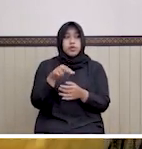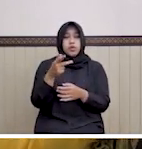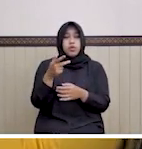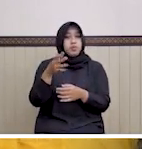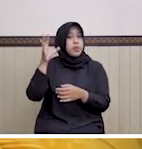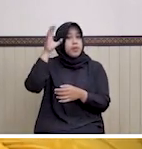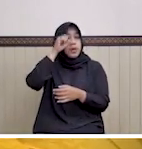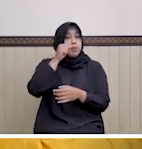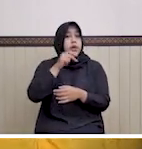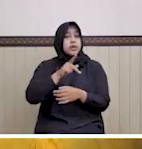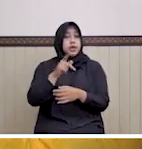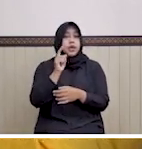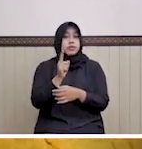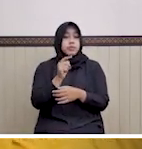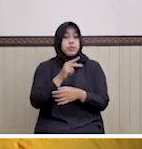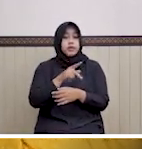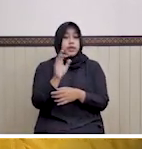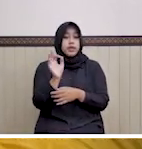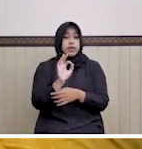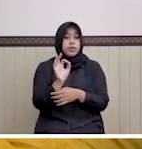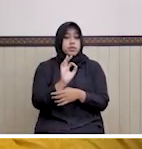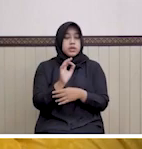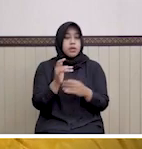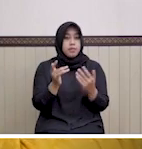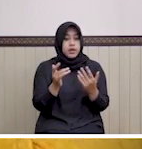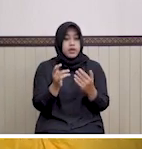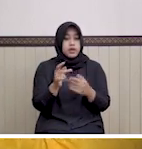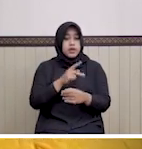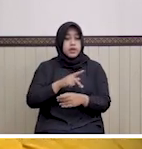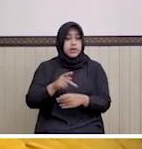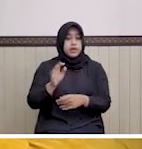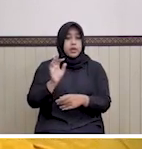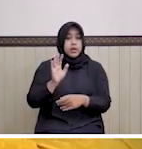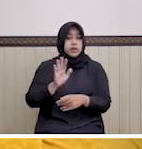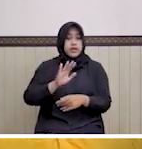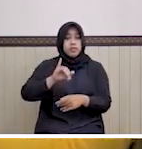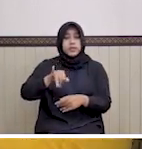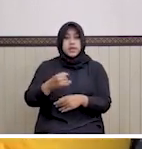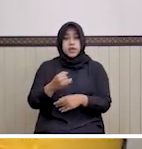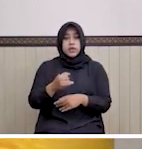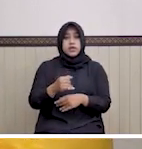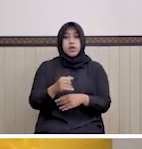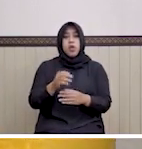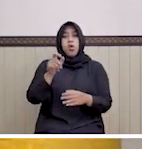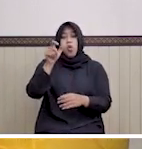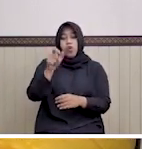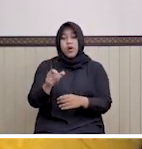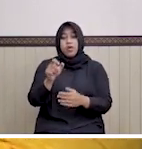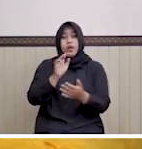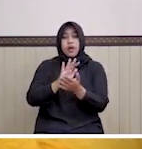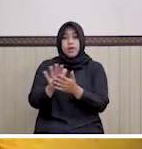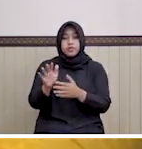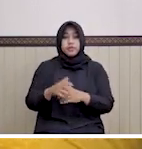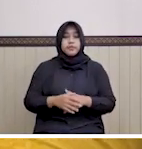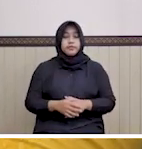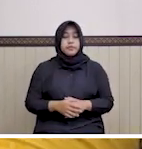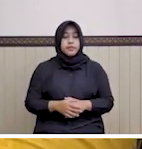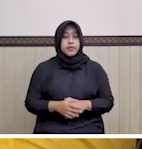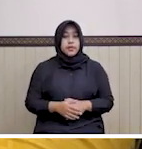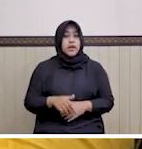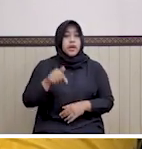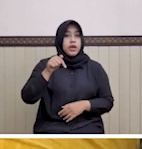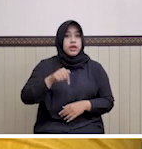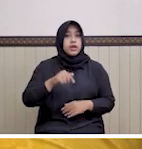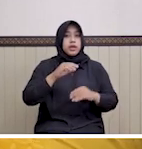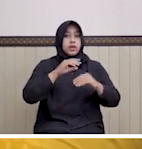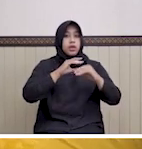pemahaman kita karena kita tidak tidak tidak menjadi usernya gitu ya Nah kali ini yang kita